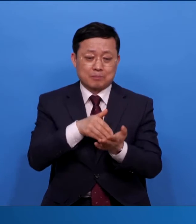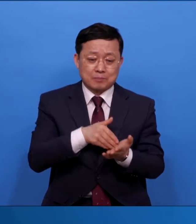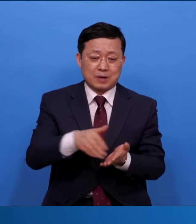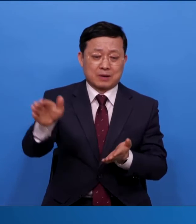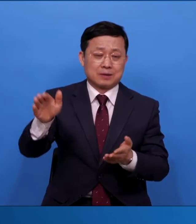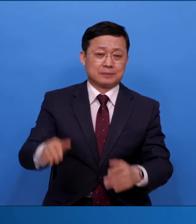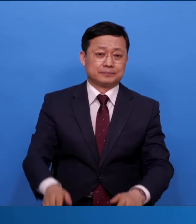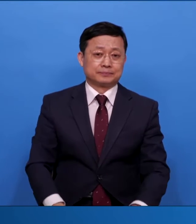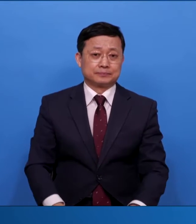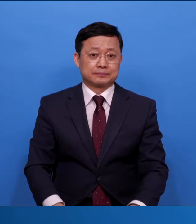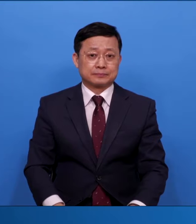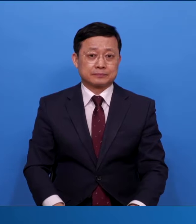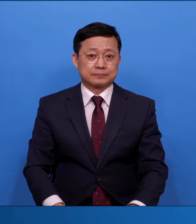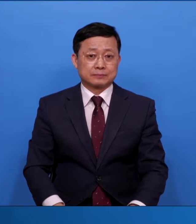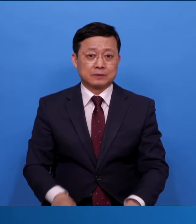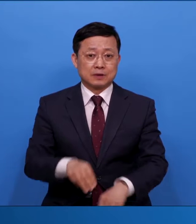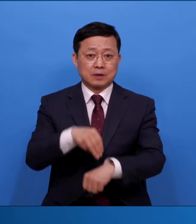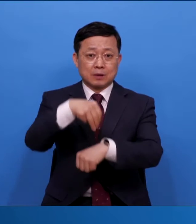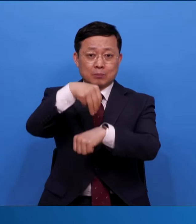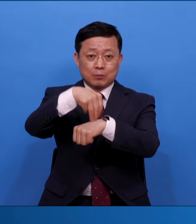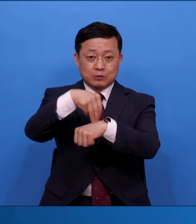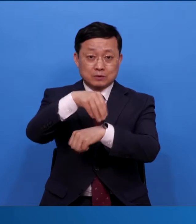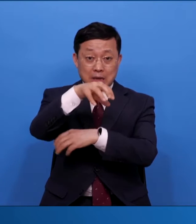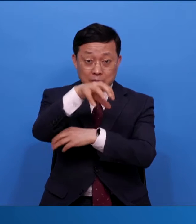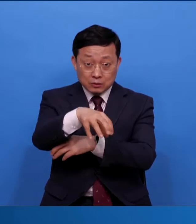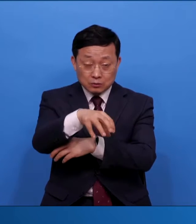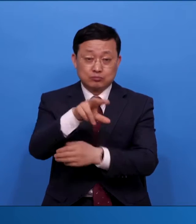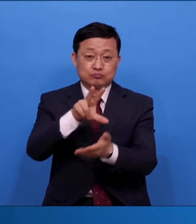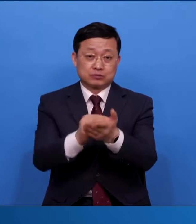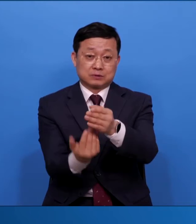지금 모슬림권에서도 지금 문제가 왔는데